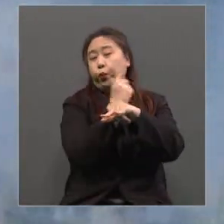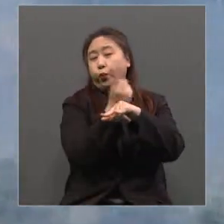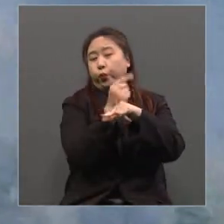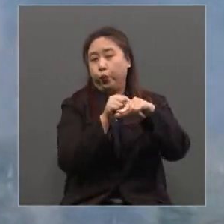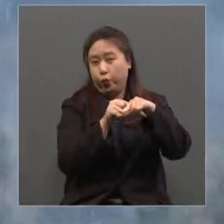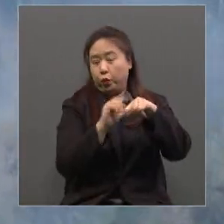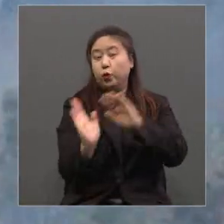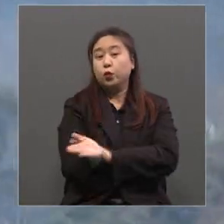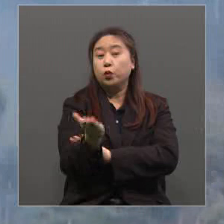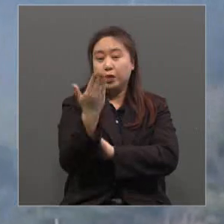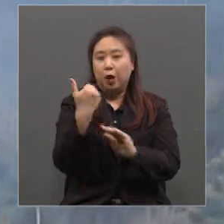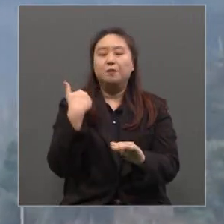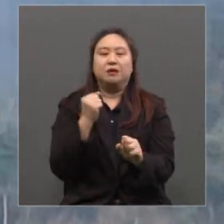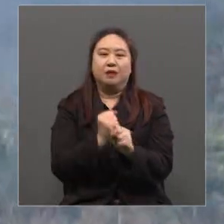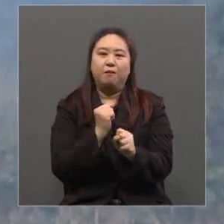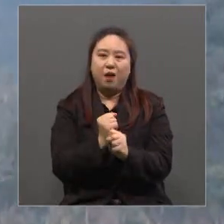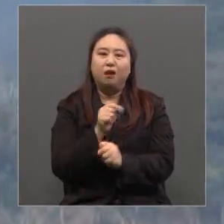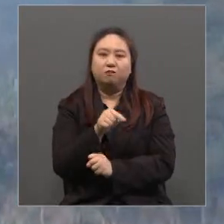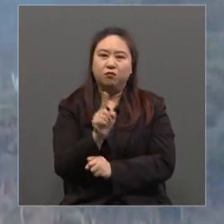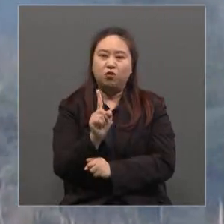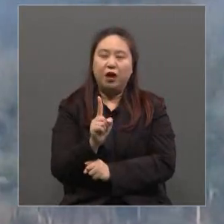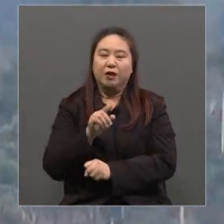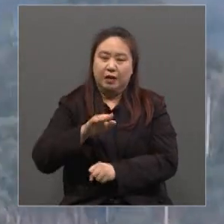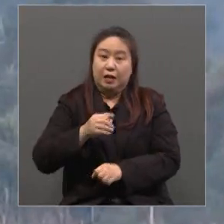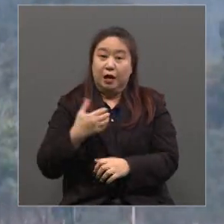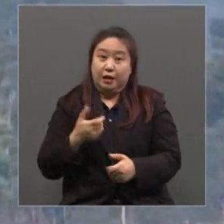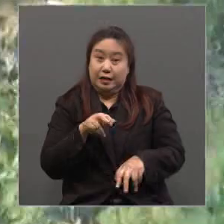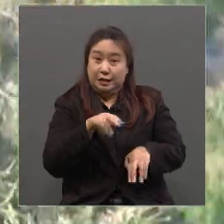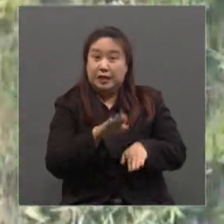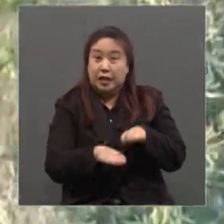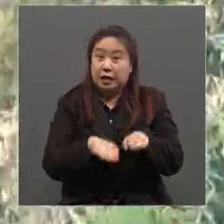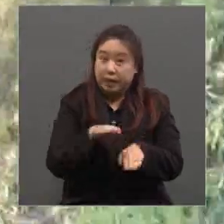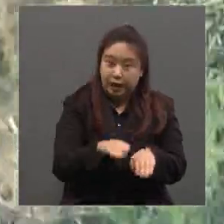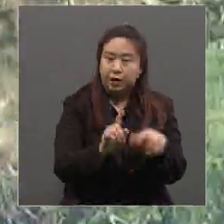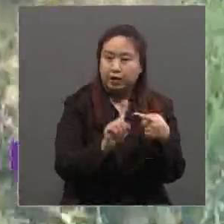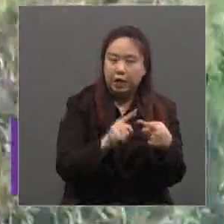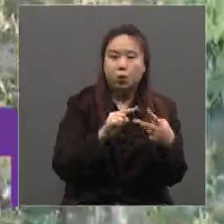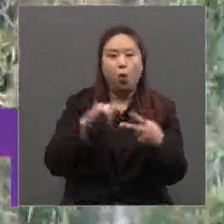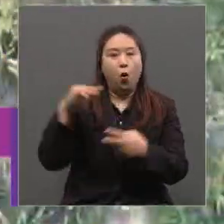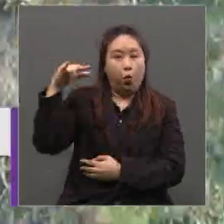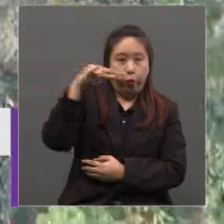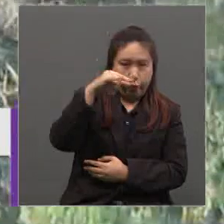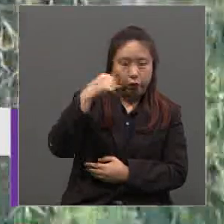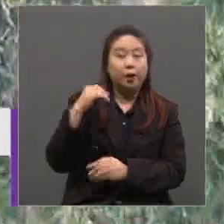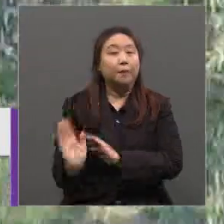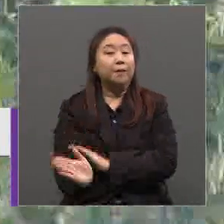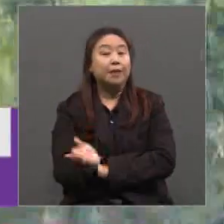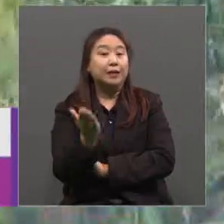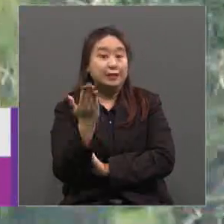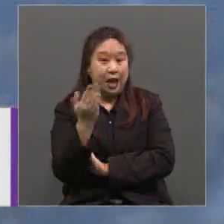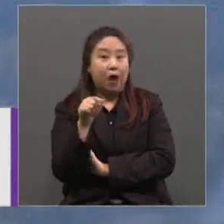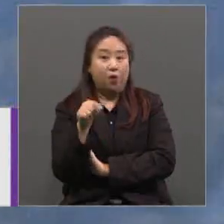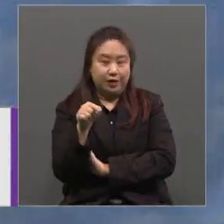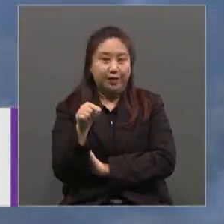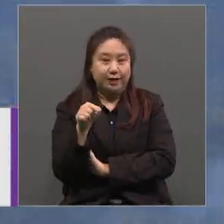เช้านี้มีปฏิบัติการภาคพื้นดินขนานกับทางอากาศค่ะโดยช่วงเช้าเริ่มตั้งแต่เห็นแสงเฮลิคอปเตอร์